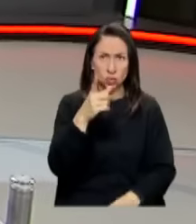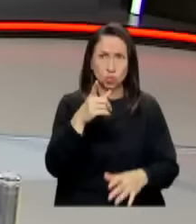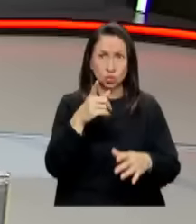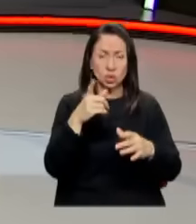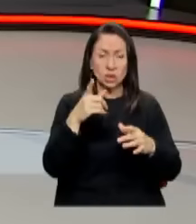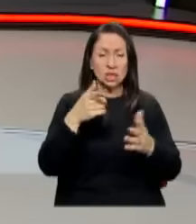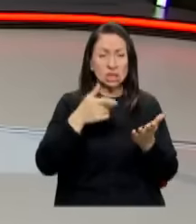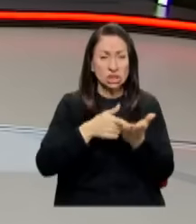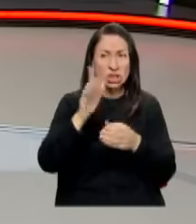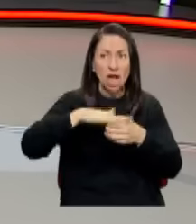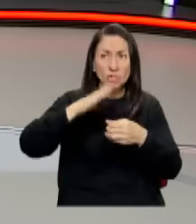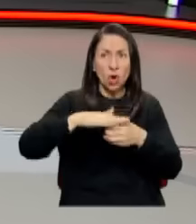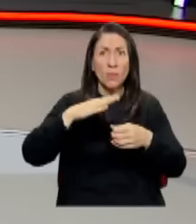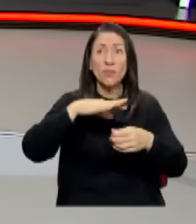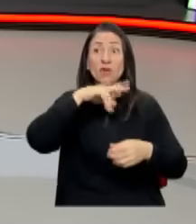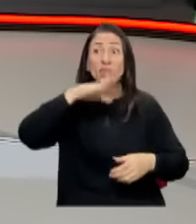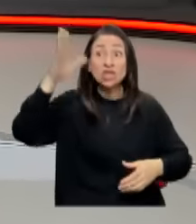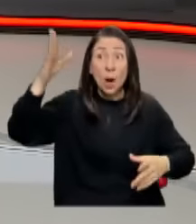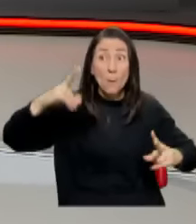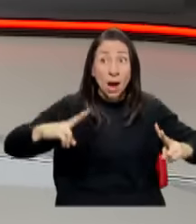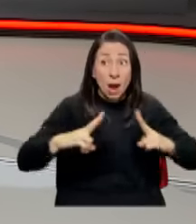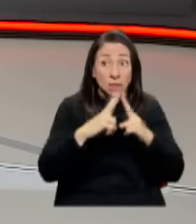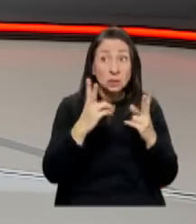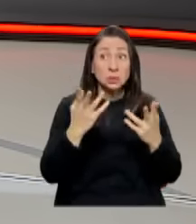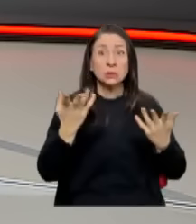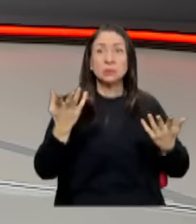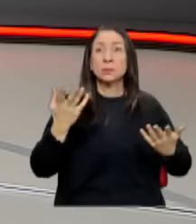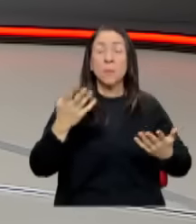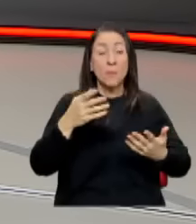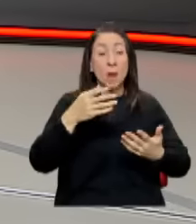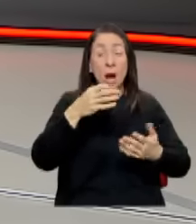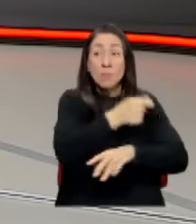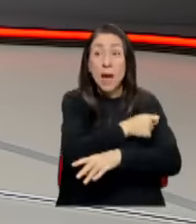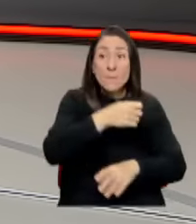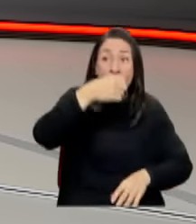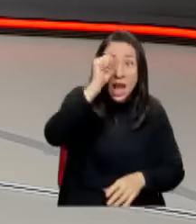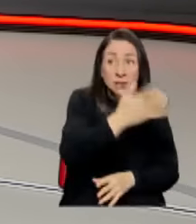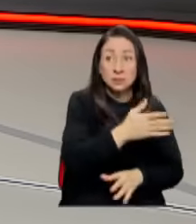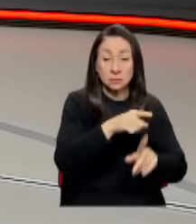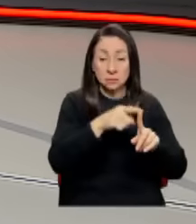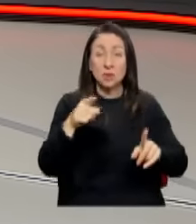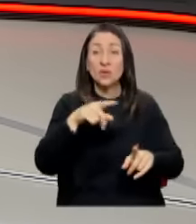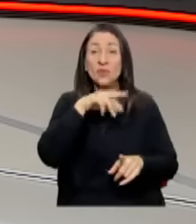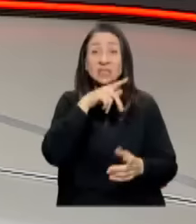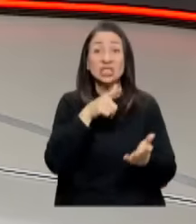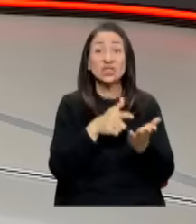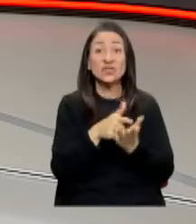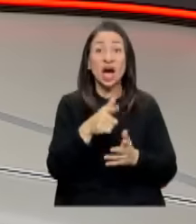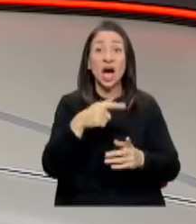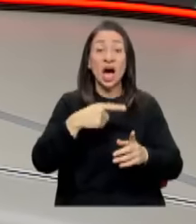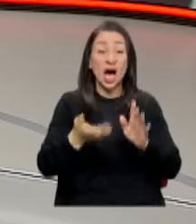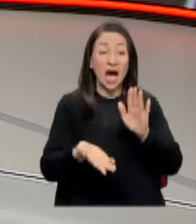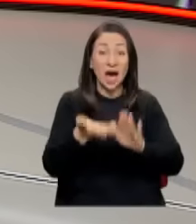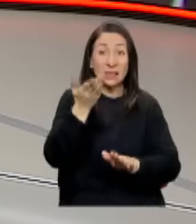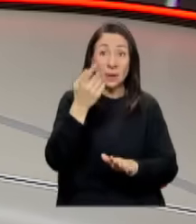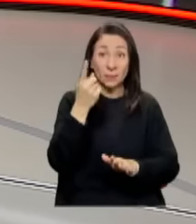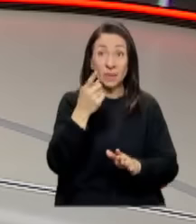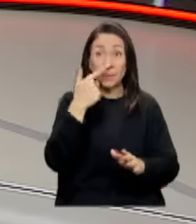şehirler traktörlerle dolu. Paris'ten efendim işte Berlin'e kadar. Fransız çiftçilere artan oranlı